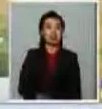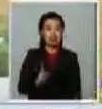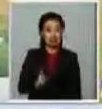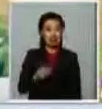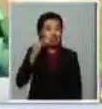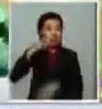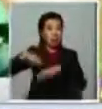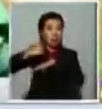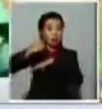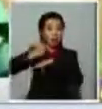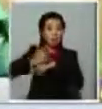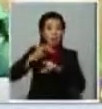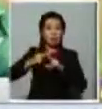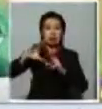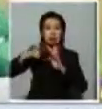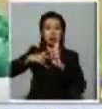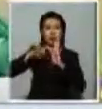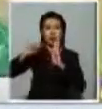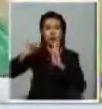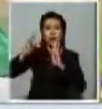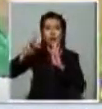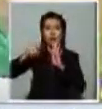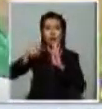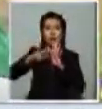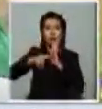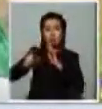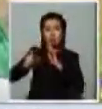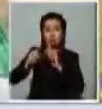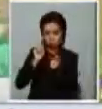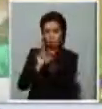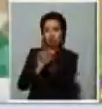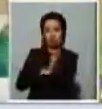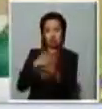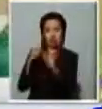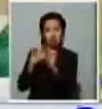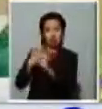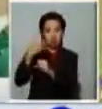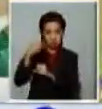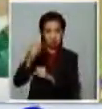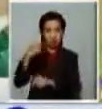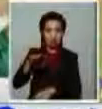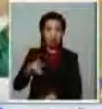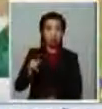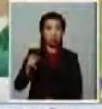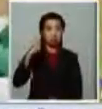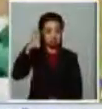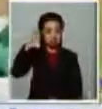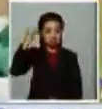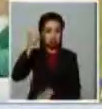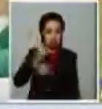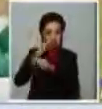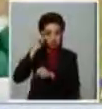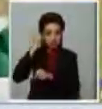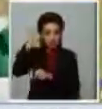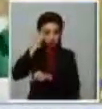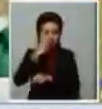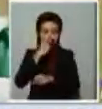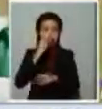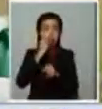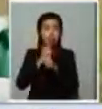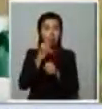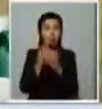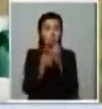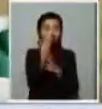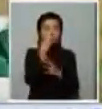ารู้จักกันมาเป็น10ปีนะครับกับธกส.เนี่ยท่านได้พัฒนาแนวคิดนะครับจากการทำสวนม